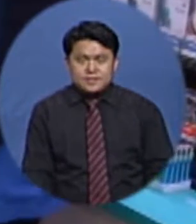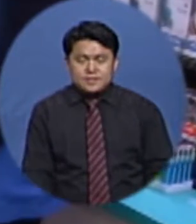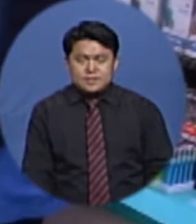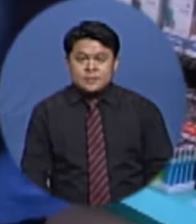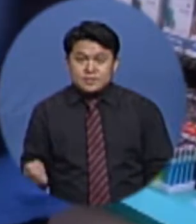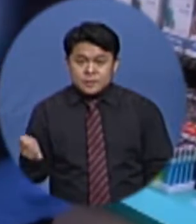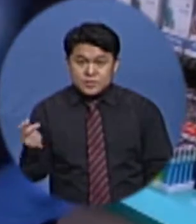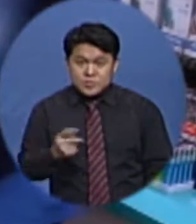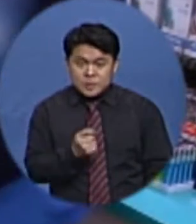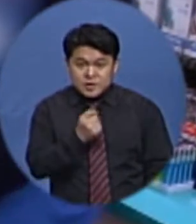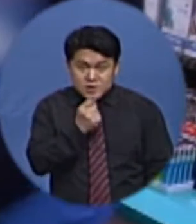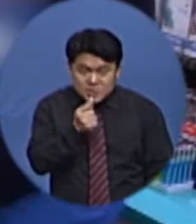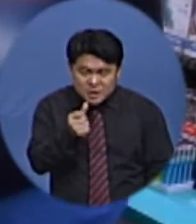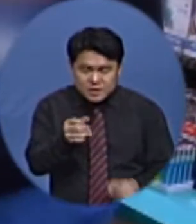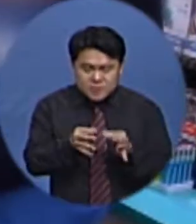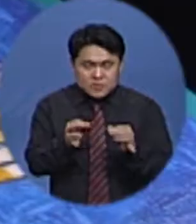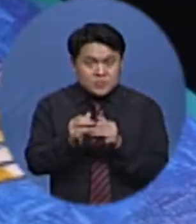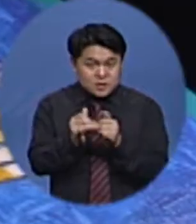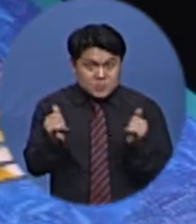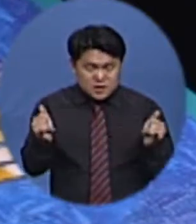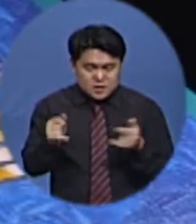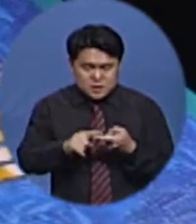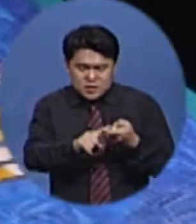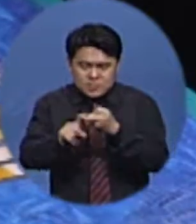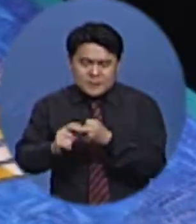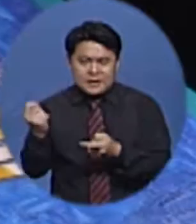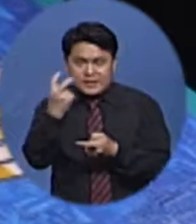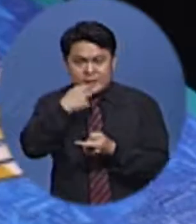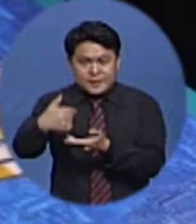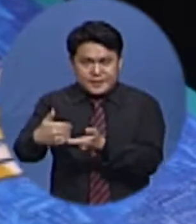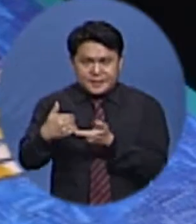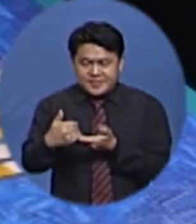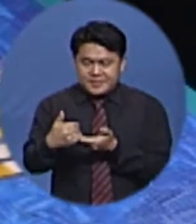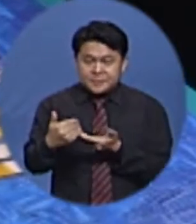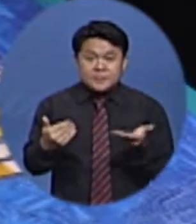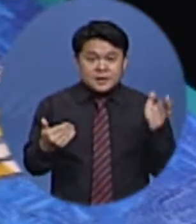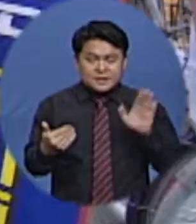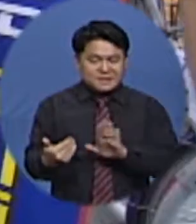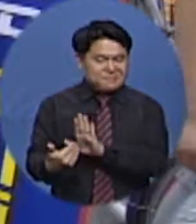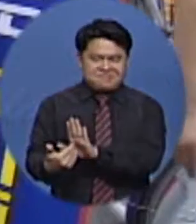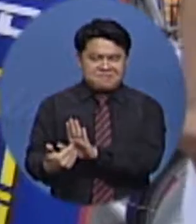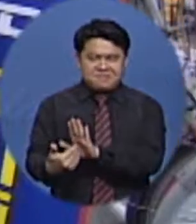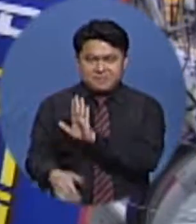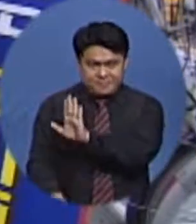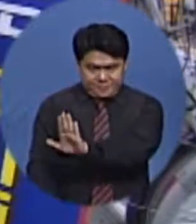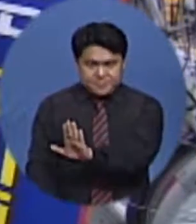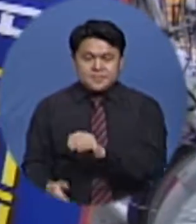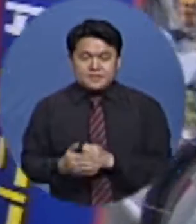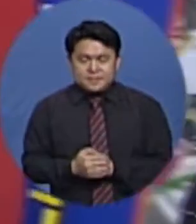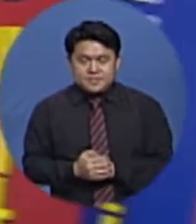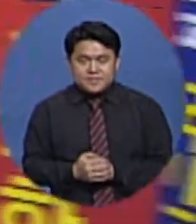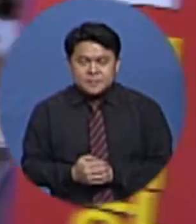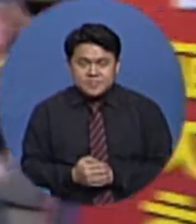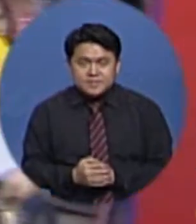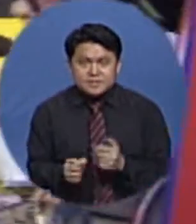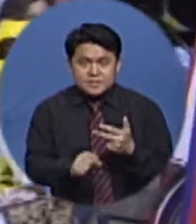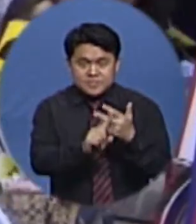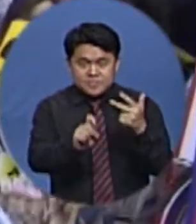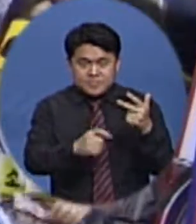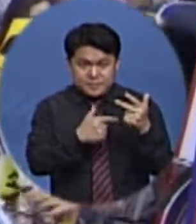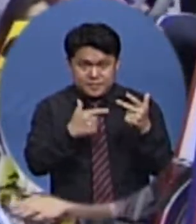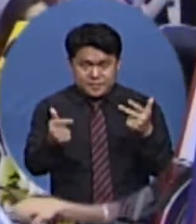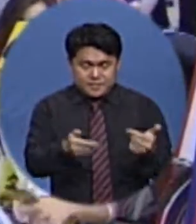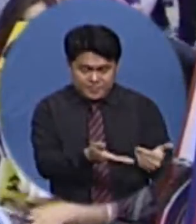고용부는 소상공인연합회에서 한 차례 재심의 요청을 했으나 이를 받아들이지 않고 지난달 16일